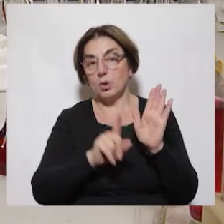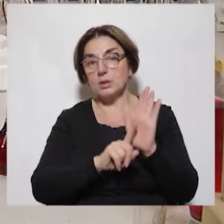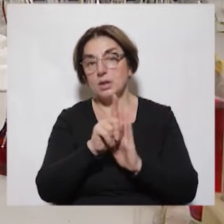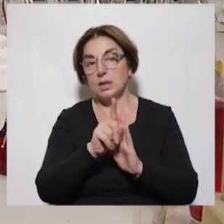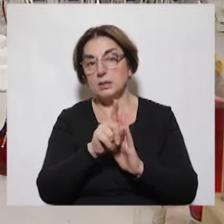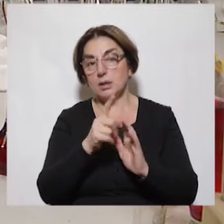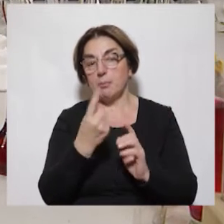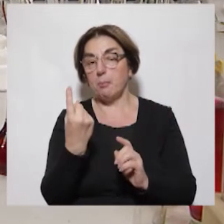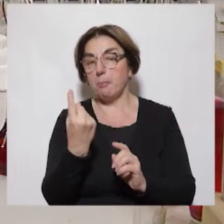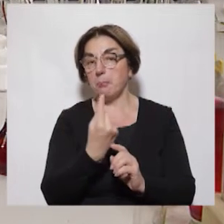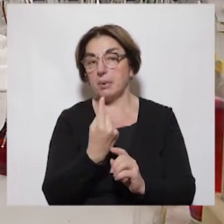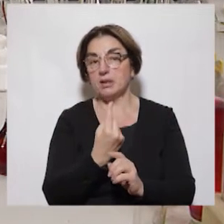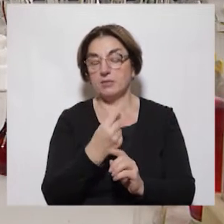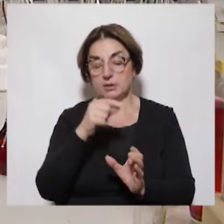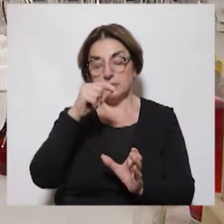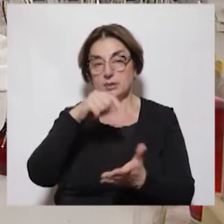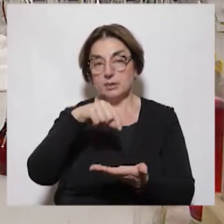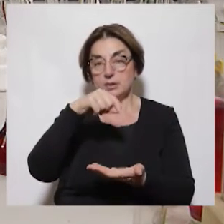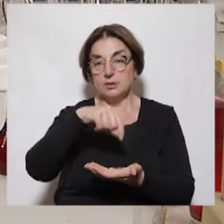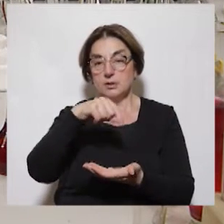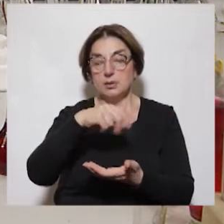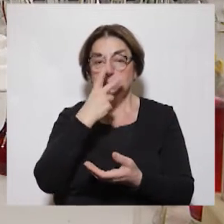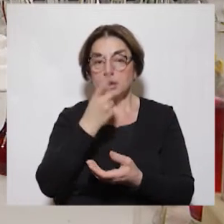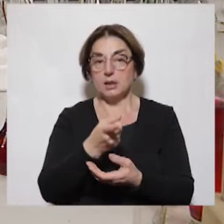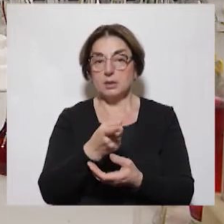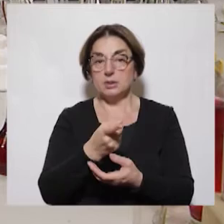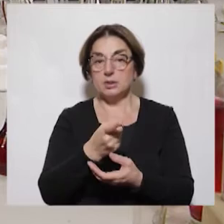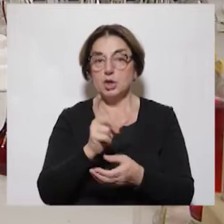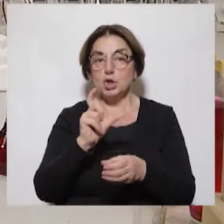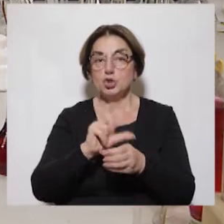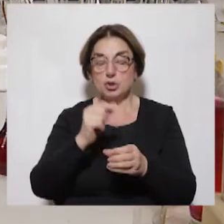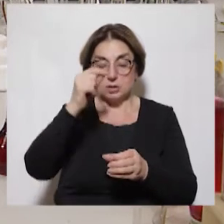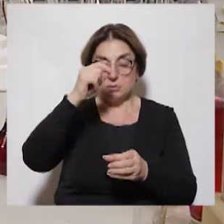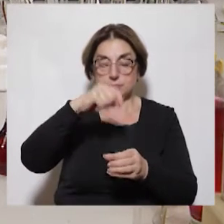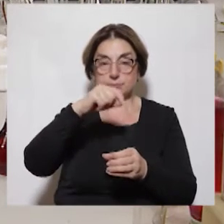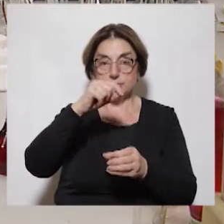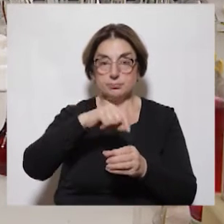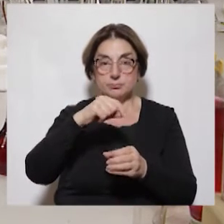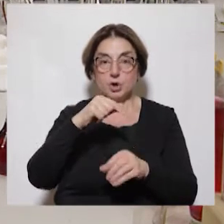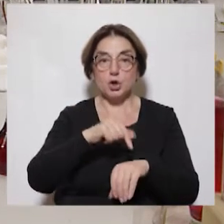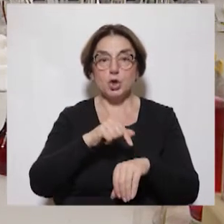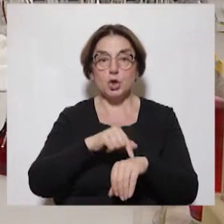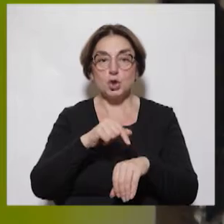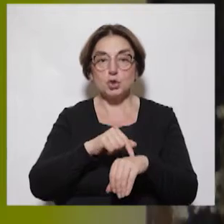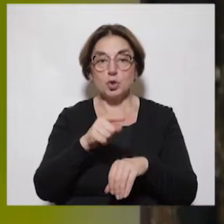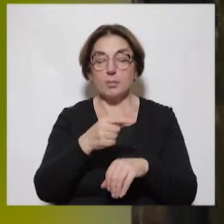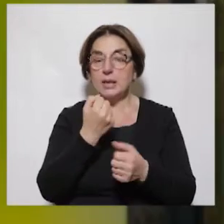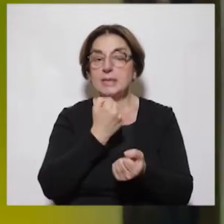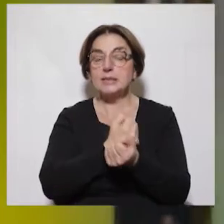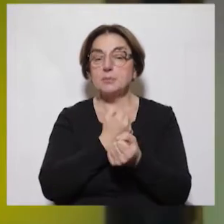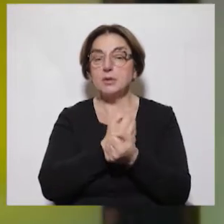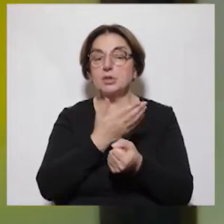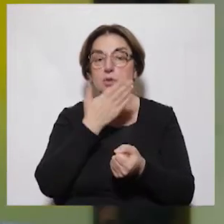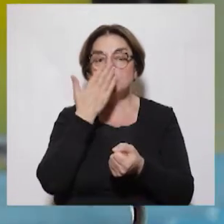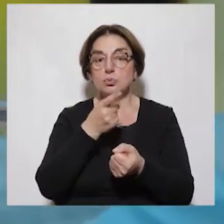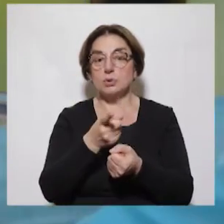იწყება პროცესი, წამოვიდა უკვე პირველი წვეთები. თქვენ ხედავთ, ძალიან კაფიოდ იგრძნობა თვითონ ეთილი